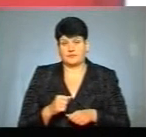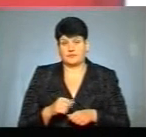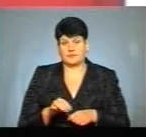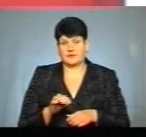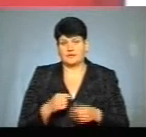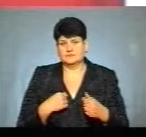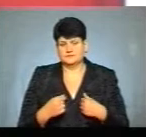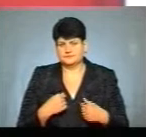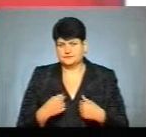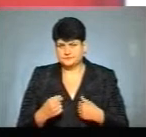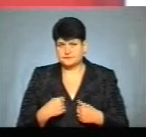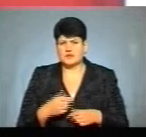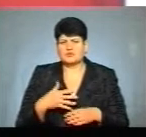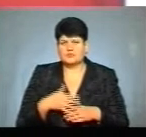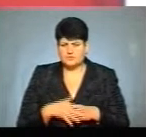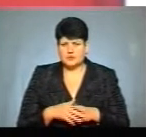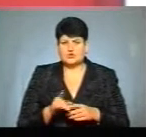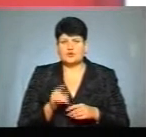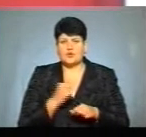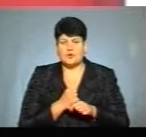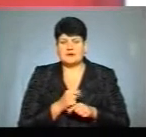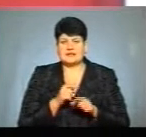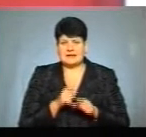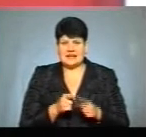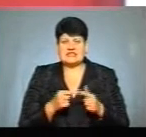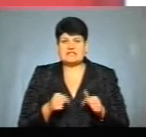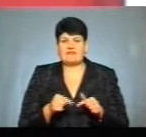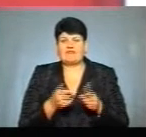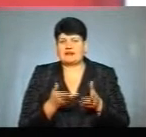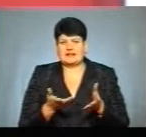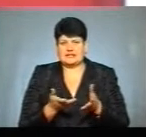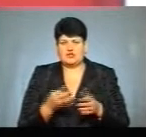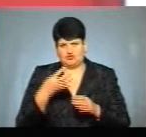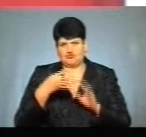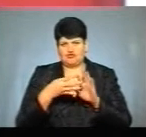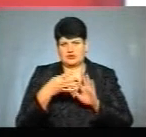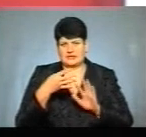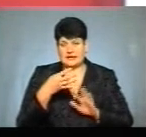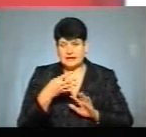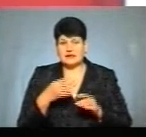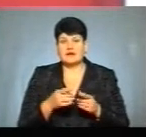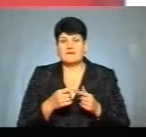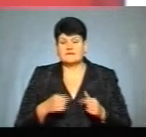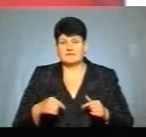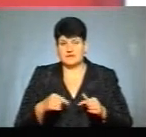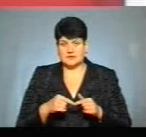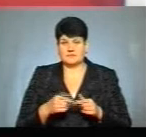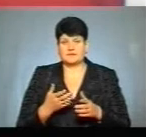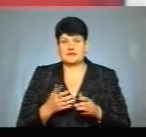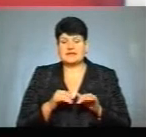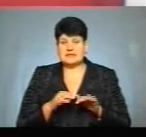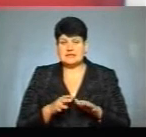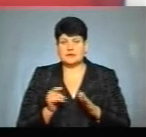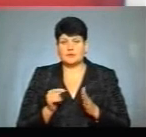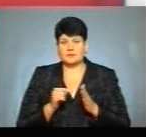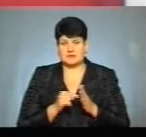так, зрозуміла, що відносно неї вчиняється один із видів, а їх є 4, і є дуже перелік дій, які